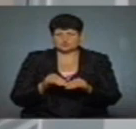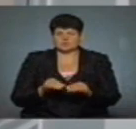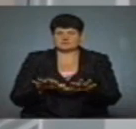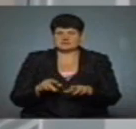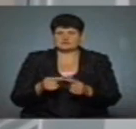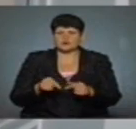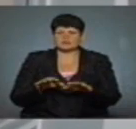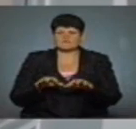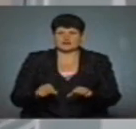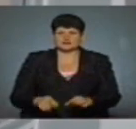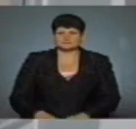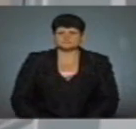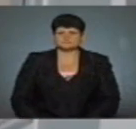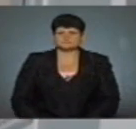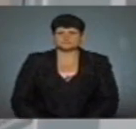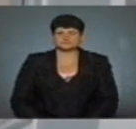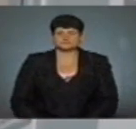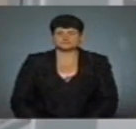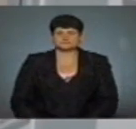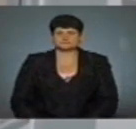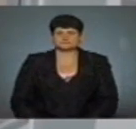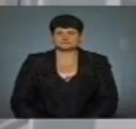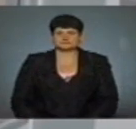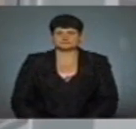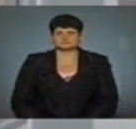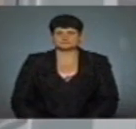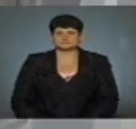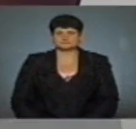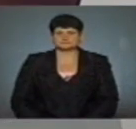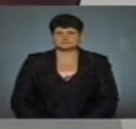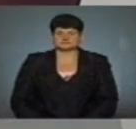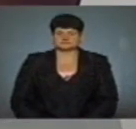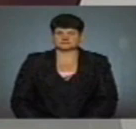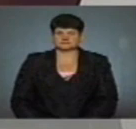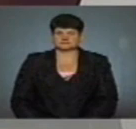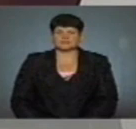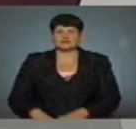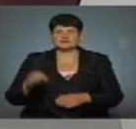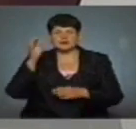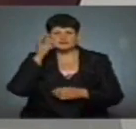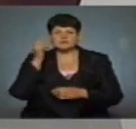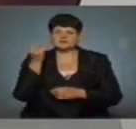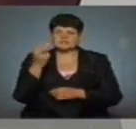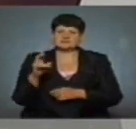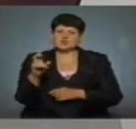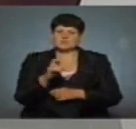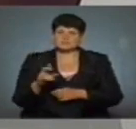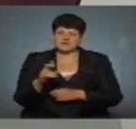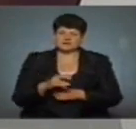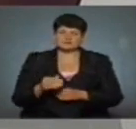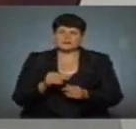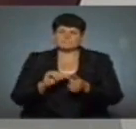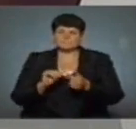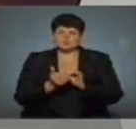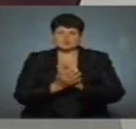Марія Котенко, Андрій Бодак. Новини на Суспільному. Тернопіль. Нагадаю, 12 березня на